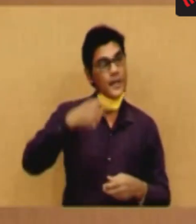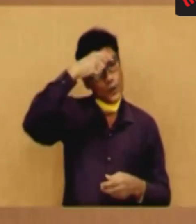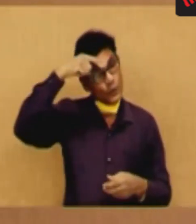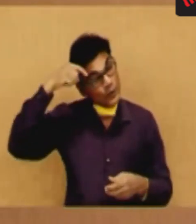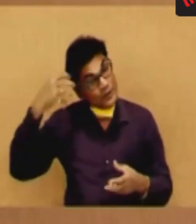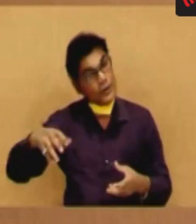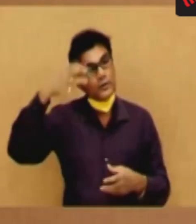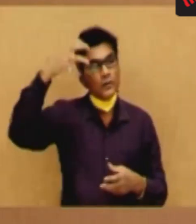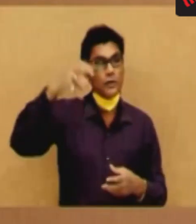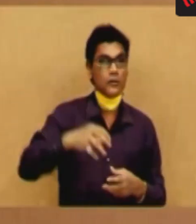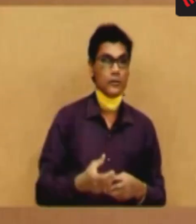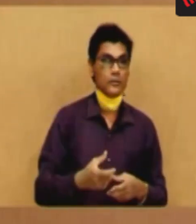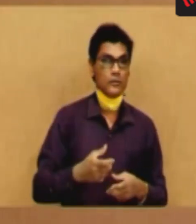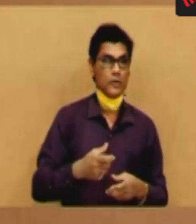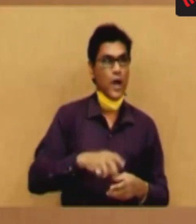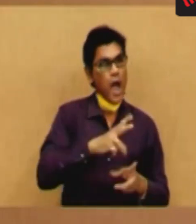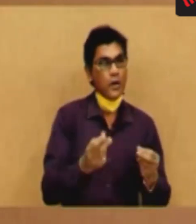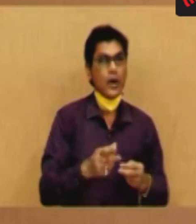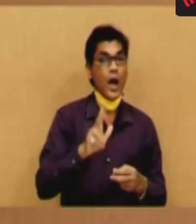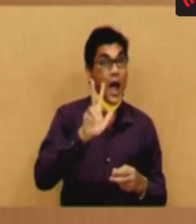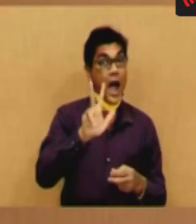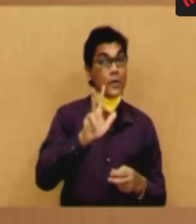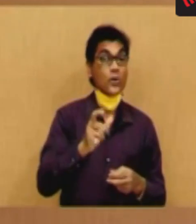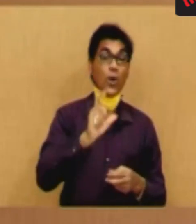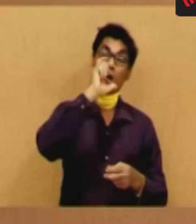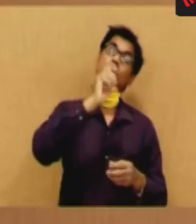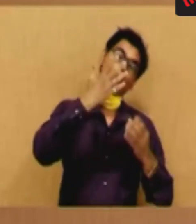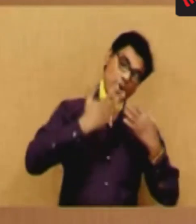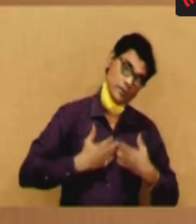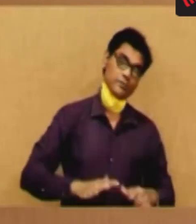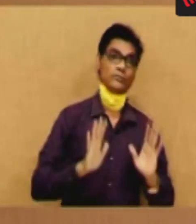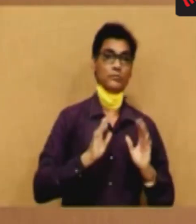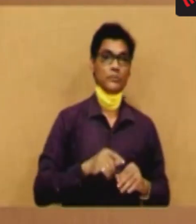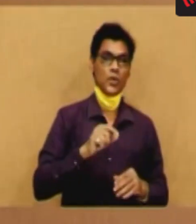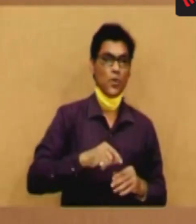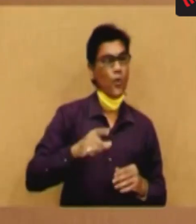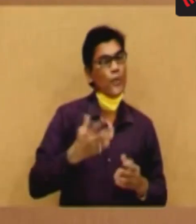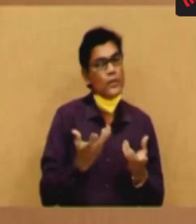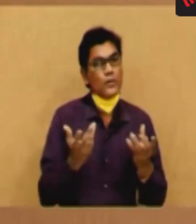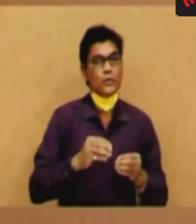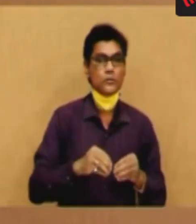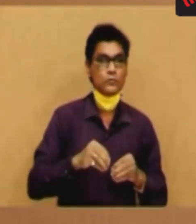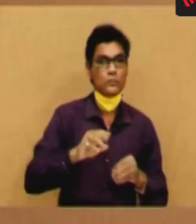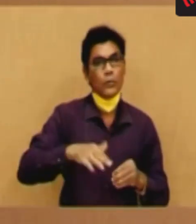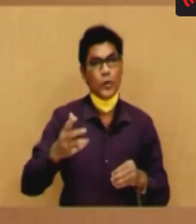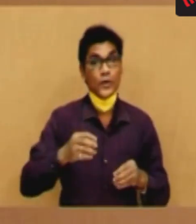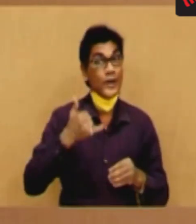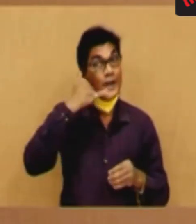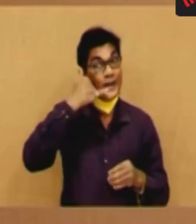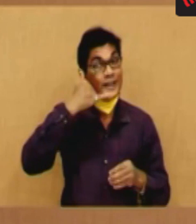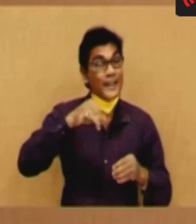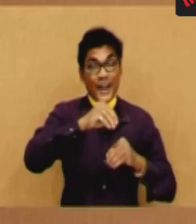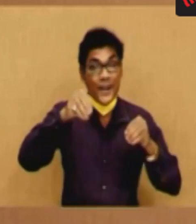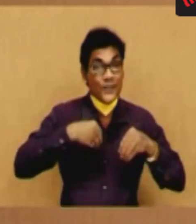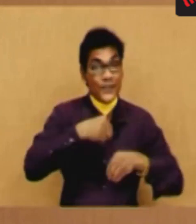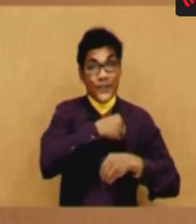ଆସିଗଲାଣି ଯେମିତି ହେଲେ ବି ନିଶ୍ଚୟ 8 ଗ୍ଲାସ୍ ପାଣି ତାଙ୍କୁ ପିଇବେ। ଅତି ଦରକାର ନଥିଲେ ତାଙ୍କୁ ଡାକ୍ତରଖାନା କ୍ଲିନିକକୁ